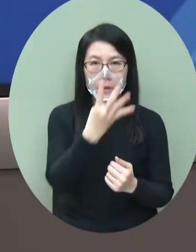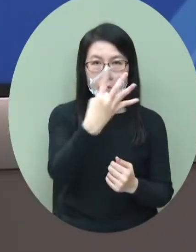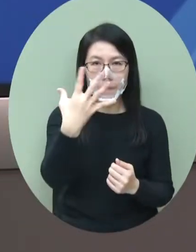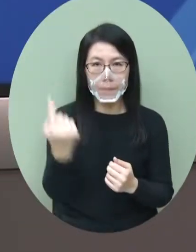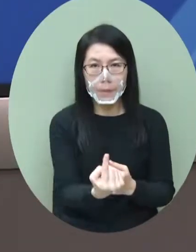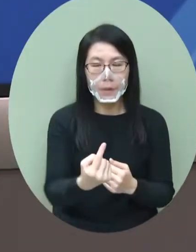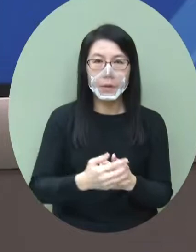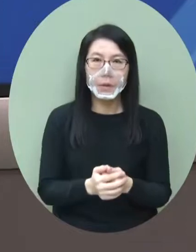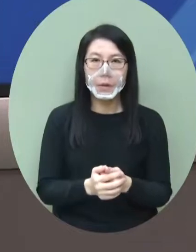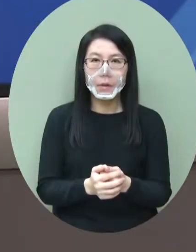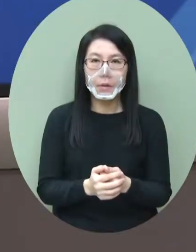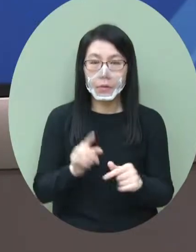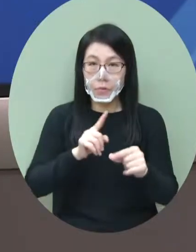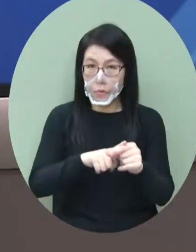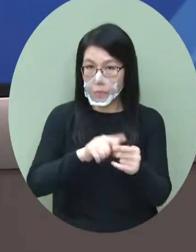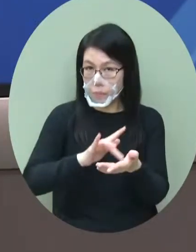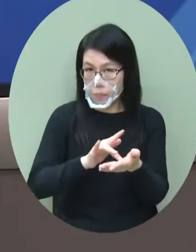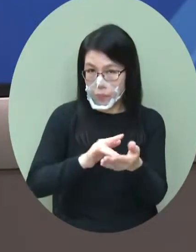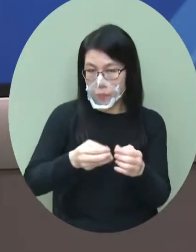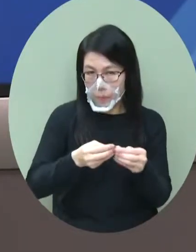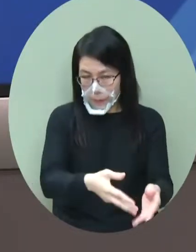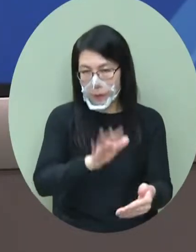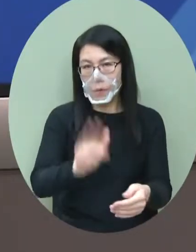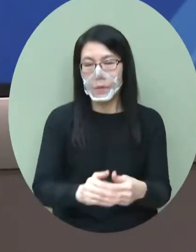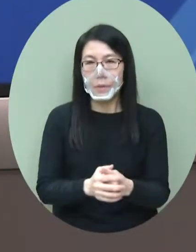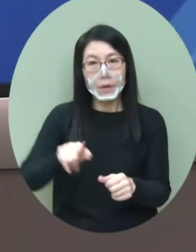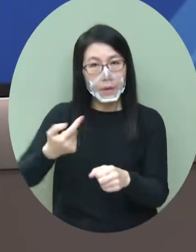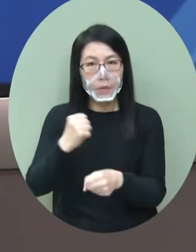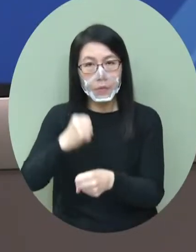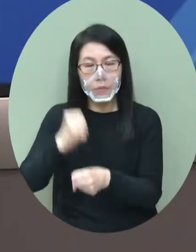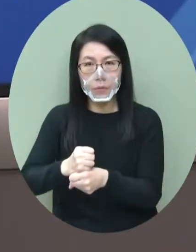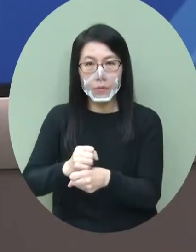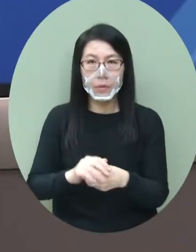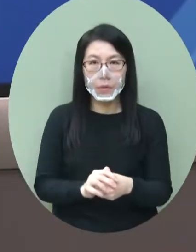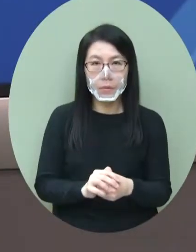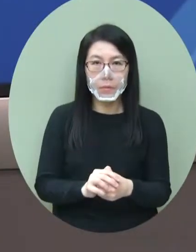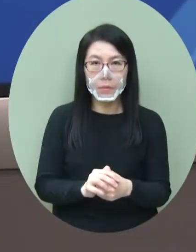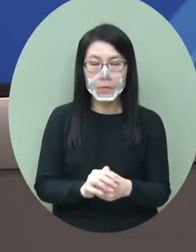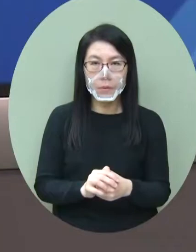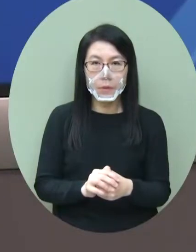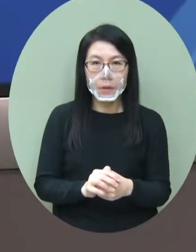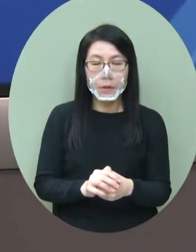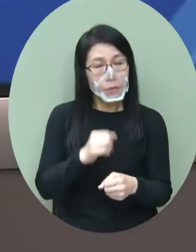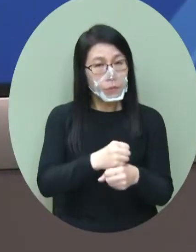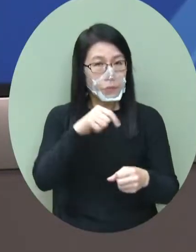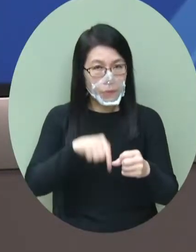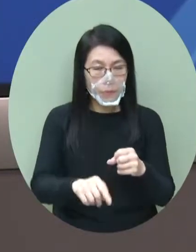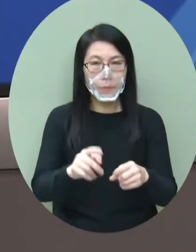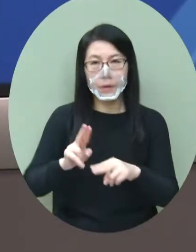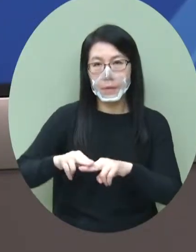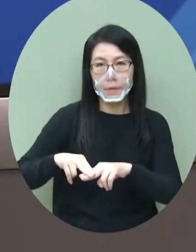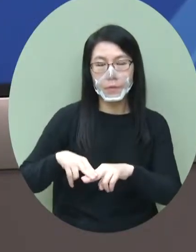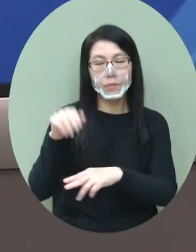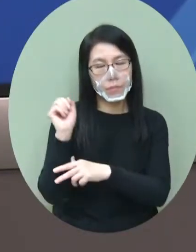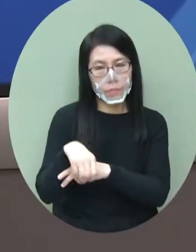谢中央给我们的45万份的中成药。另外一个工作，通过这个协